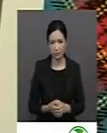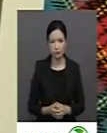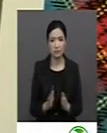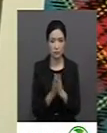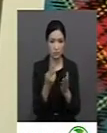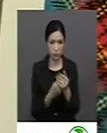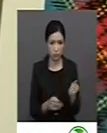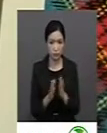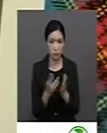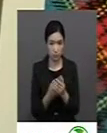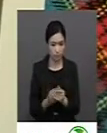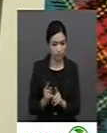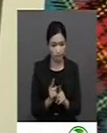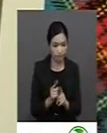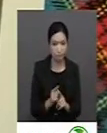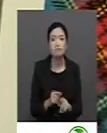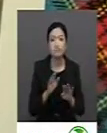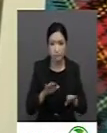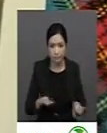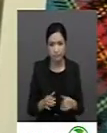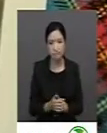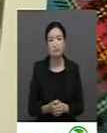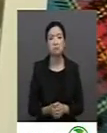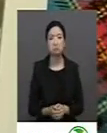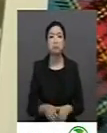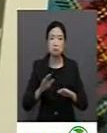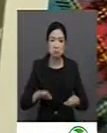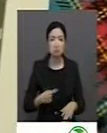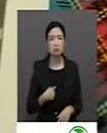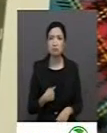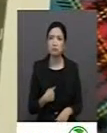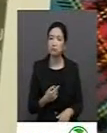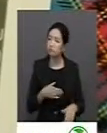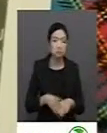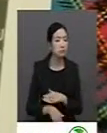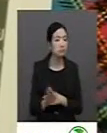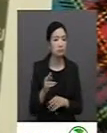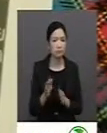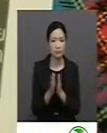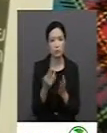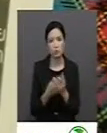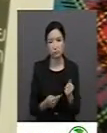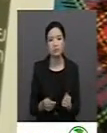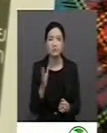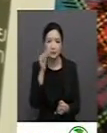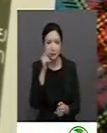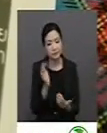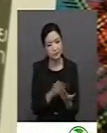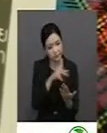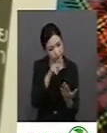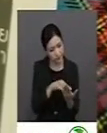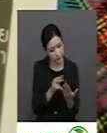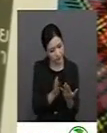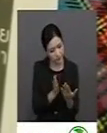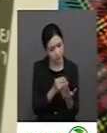คู่มือแนวทางการติดตามเด็กที่สมัครใจหนีออกจากบ้านฉบับย่อเอาไว้ให้คุณพ่อคุณแม่ได้อ่านกันนะว่าควรจ